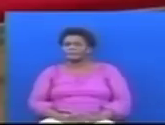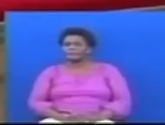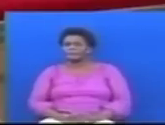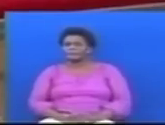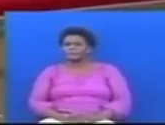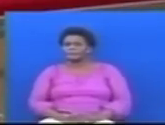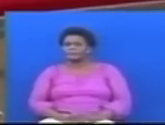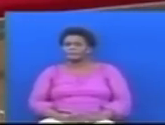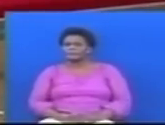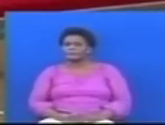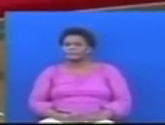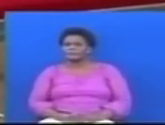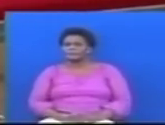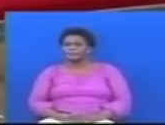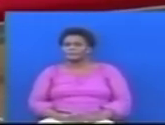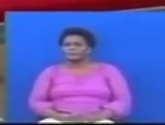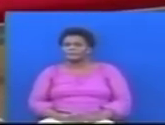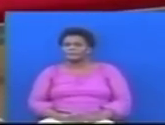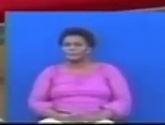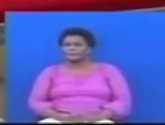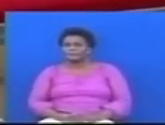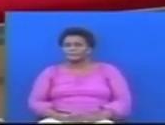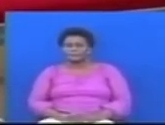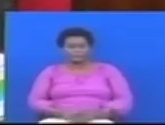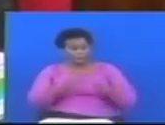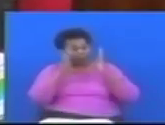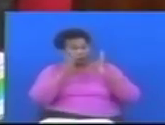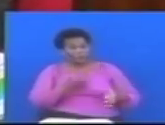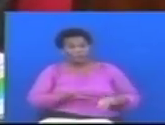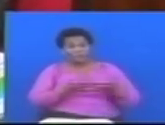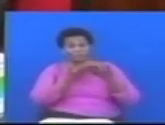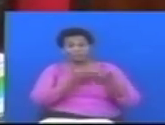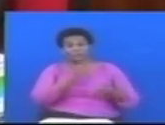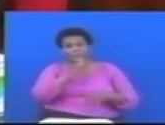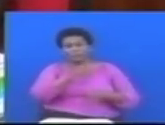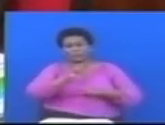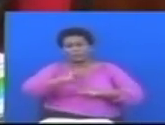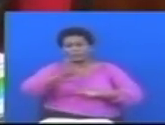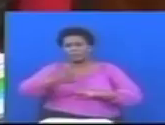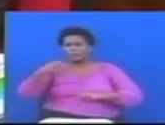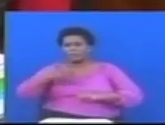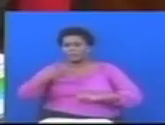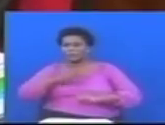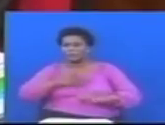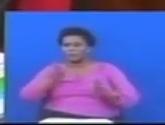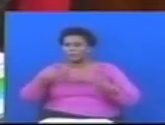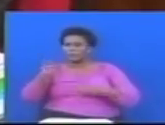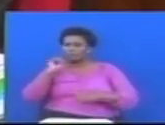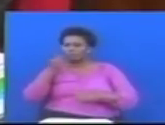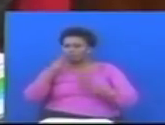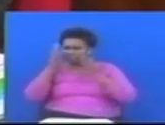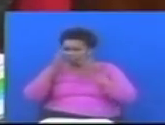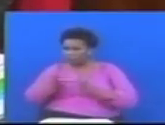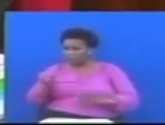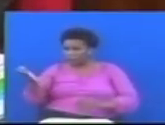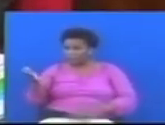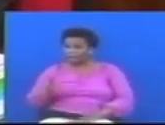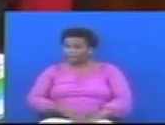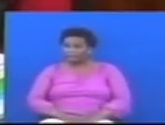Mheshimiwa Naibu Spika, kwa niaba ya Waziri wa Ujenzi, Uchukuzi na Mawasiliano, ninapenda kujibu swali la nyongeza la Mheshimiwa Grace Kiwelu kama ifuatavyo.